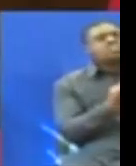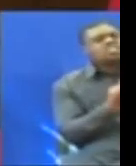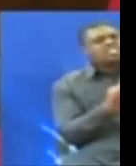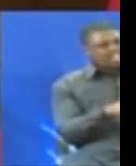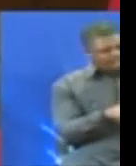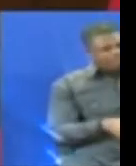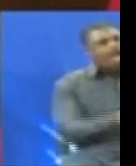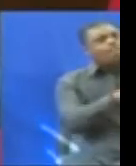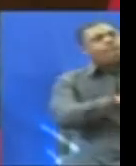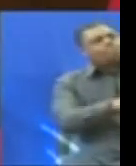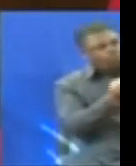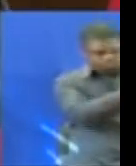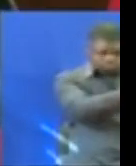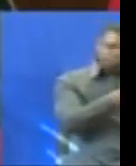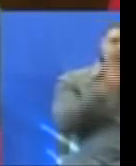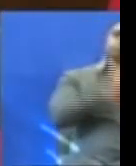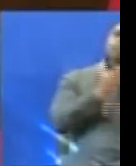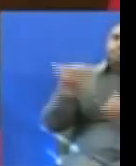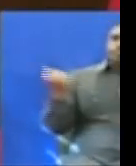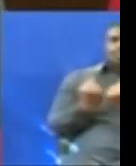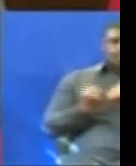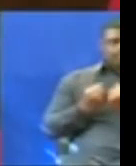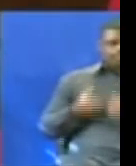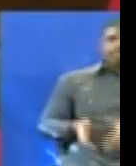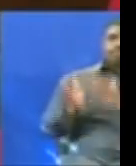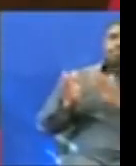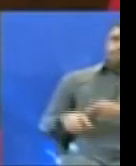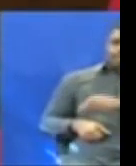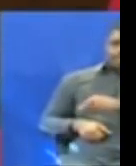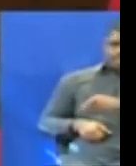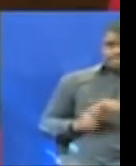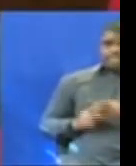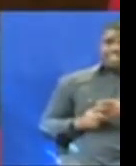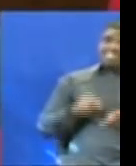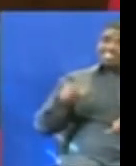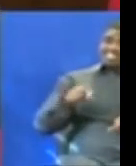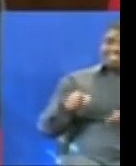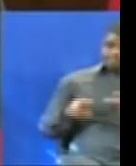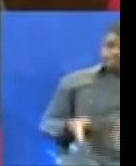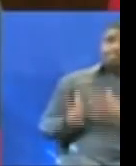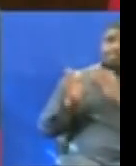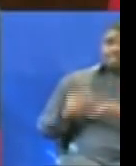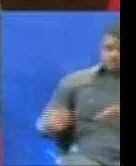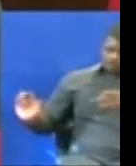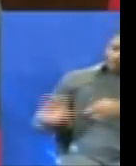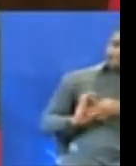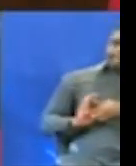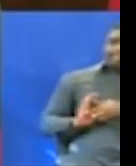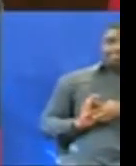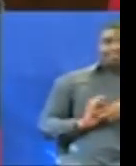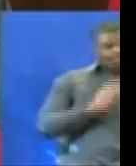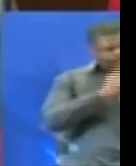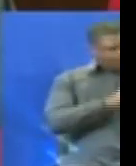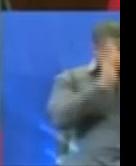kweli tunakwenda kutengeneza barabara za kuunganisha mikoa yetu, lakini je, hizi barabara zinazounganisha makao makuu ya